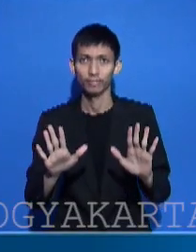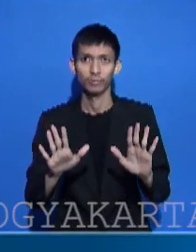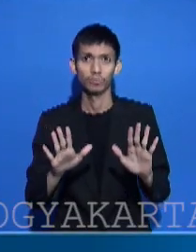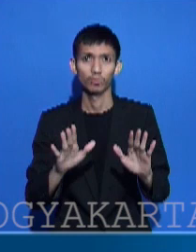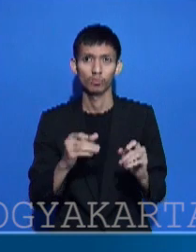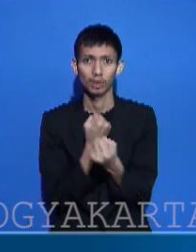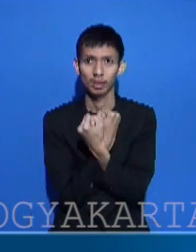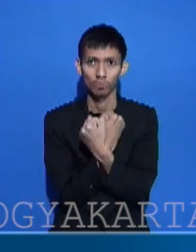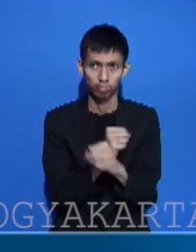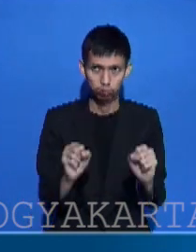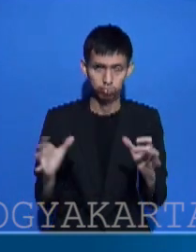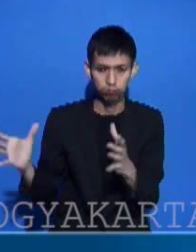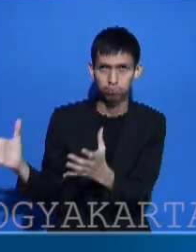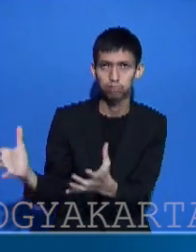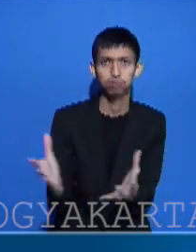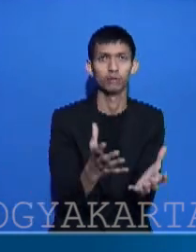evakuasi